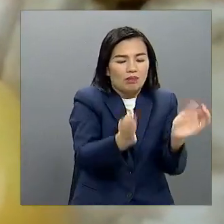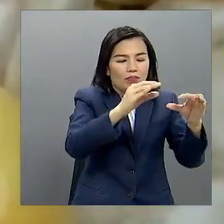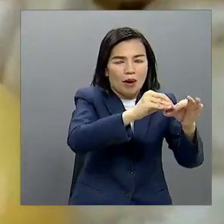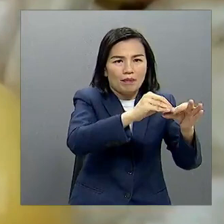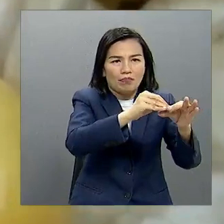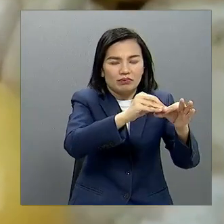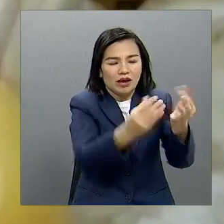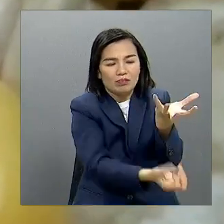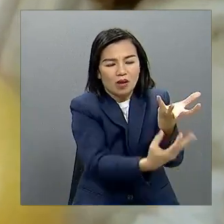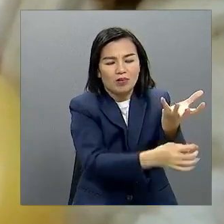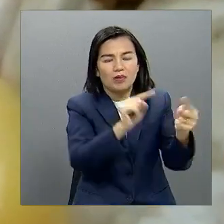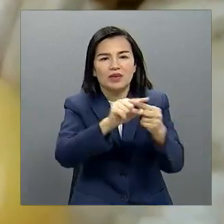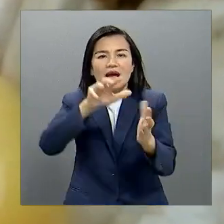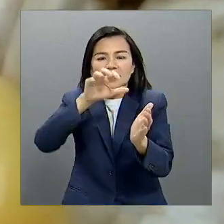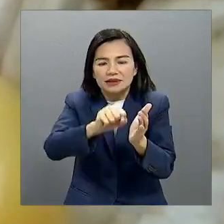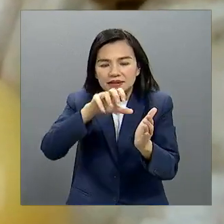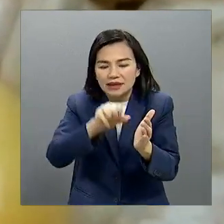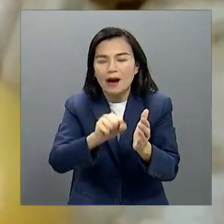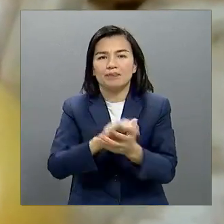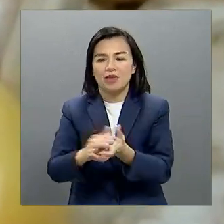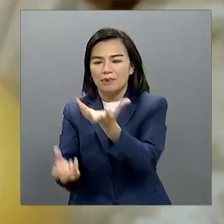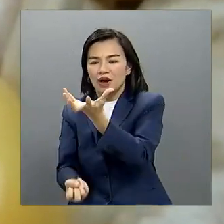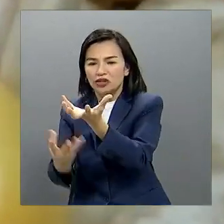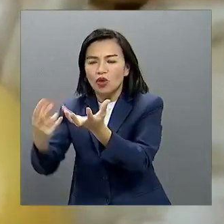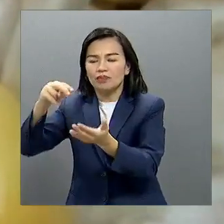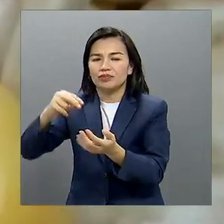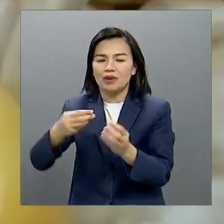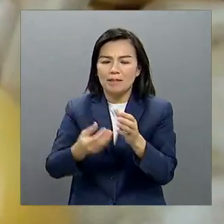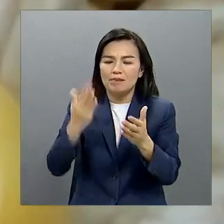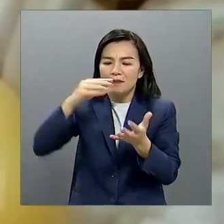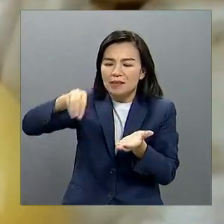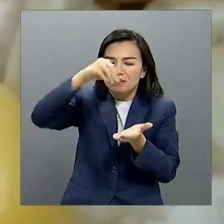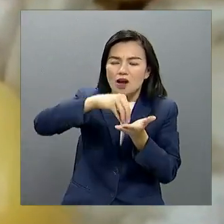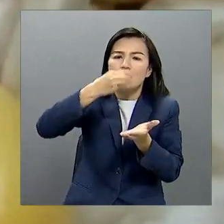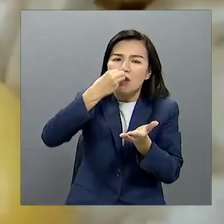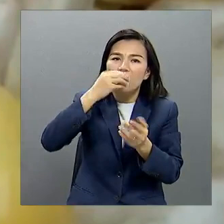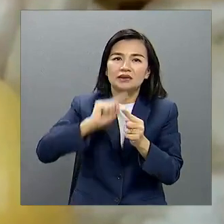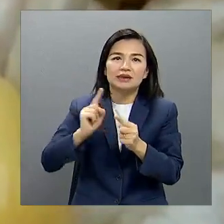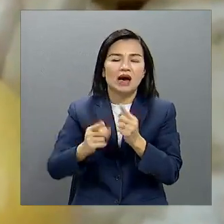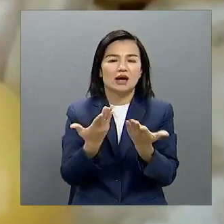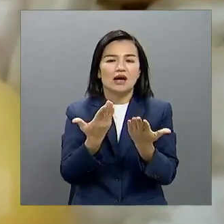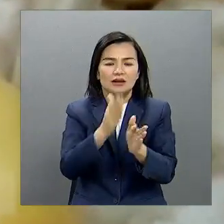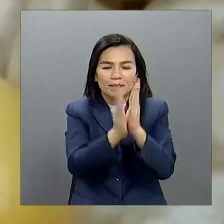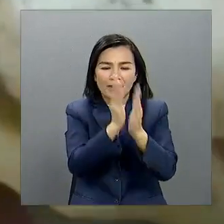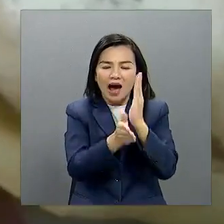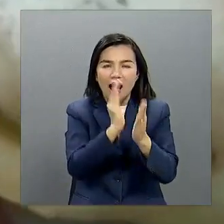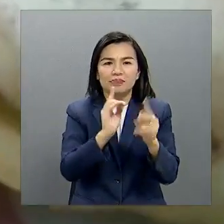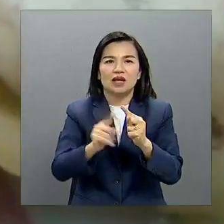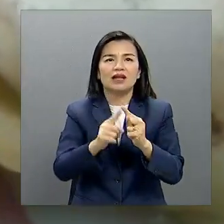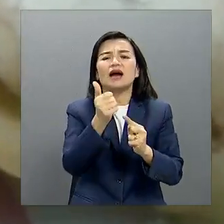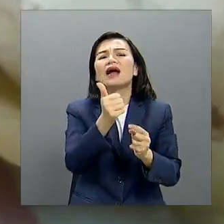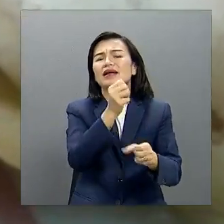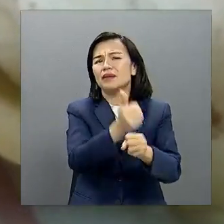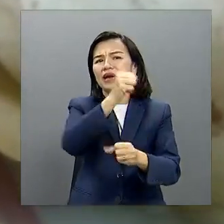ทำยำเห็ดระโงกต้มยำเห็ดระโงกลาบเห็ดระโงกคือทุกเมนูแหละจะใส่เห็ดก็ถ่ายไปเถอะทำได้หมดเล